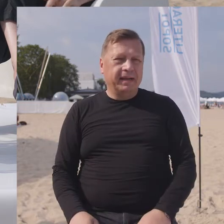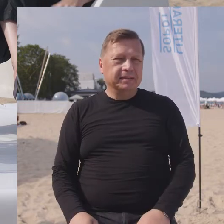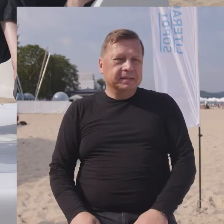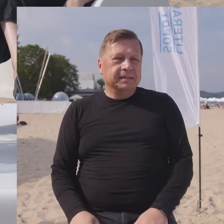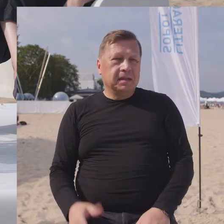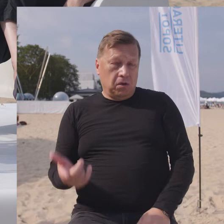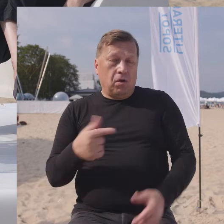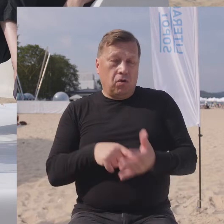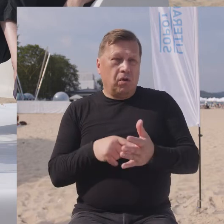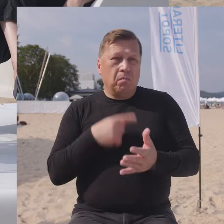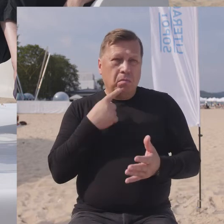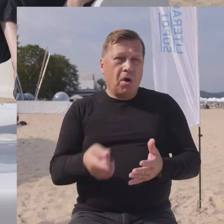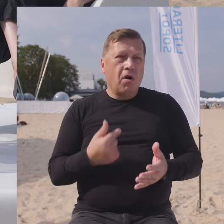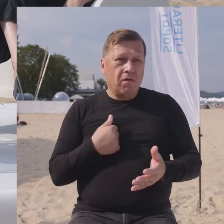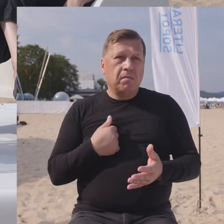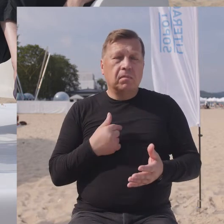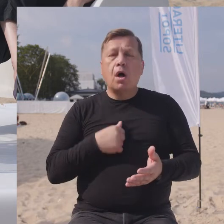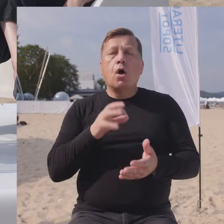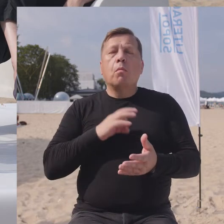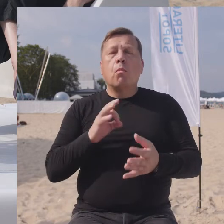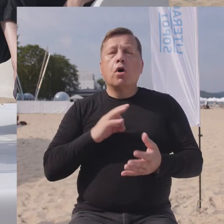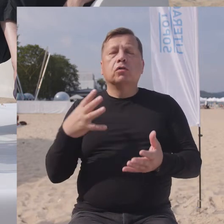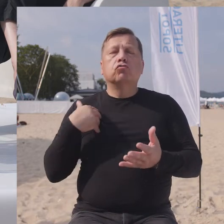chyba największym sukcesem, że mnie jeszcze z domu nie wywalił.